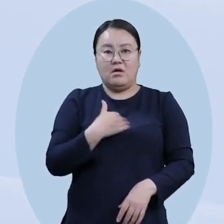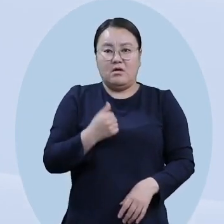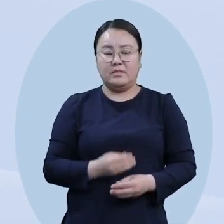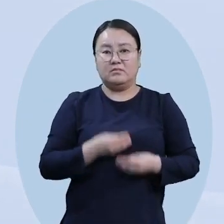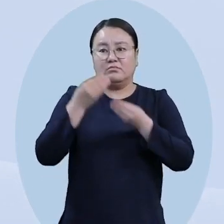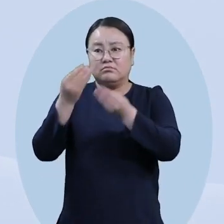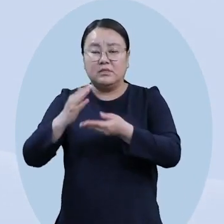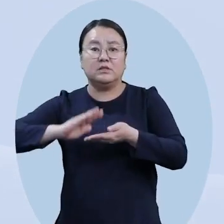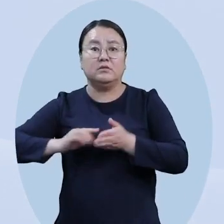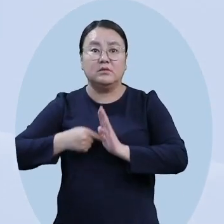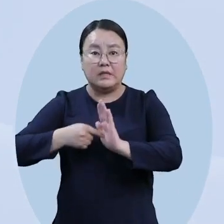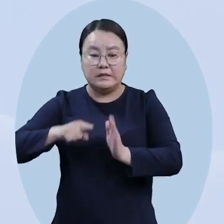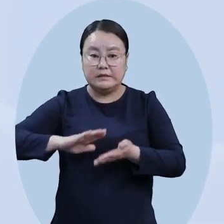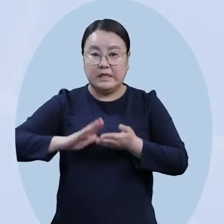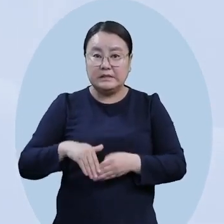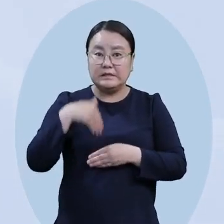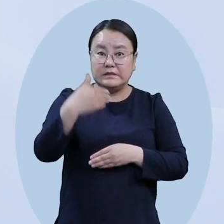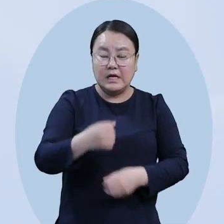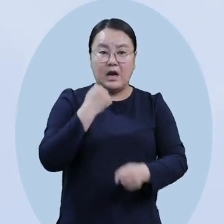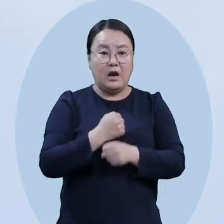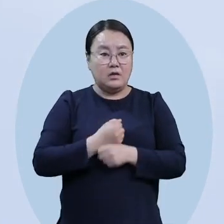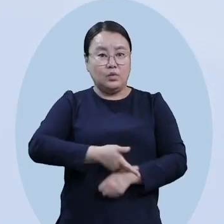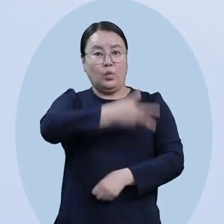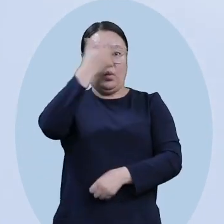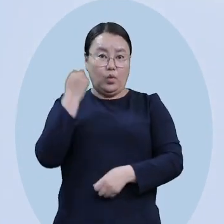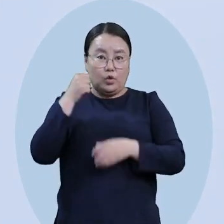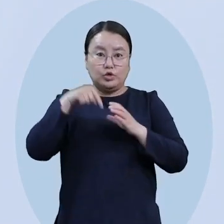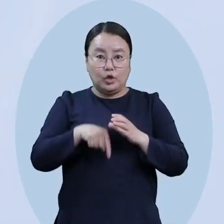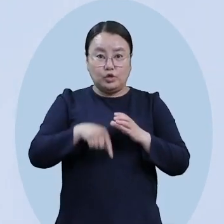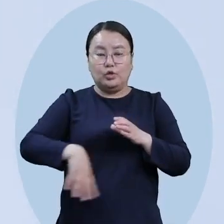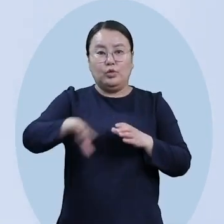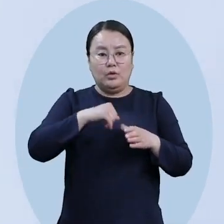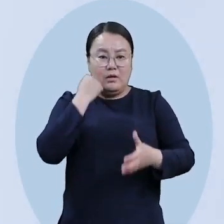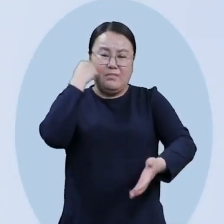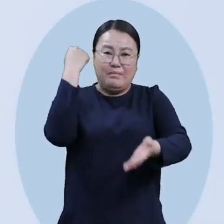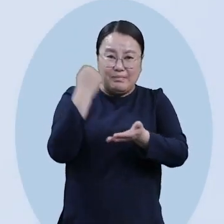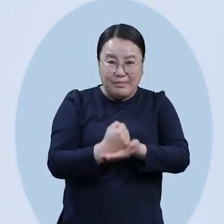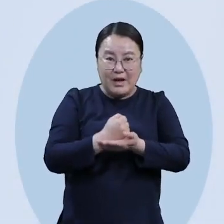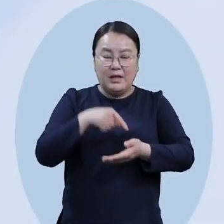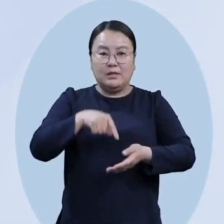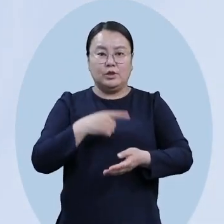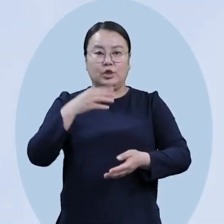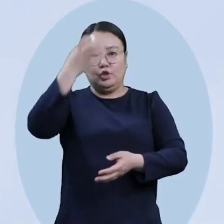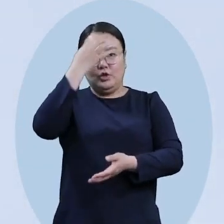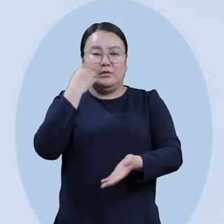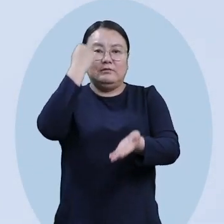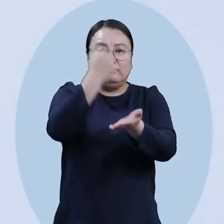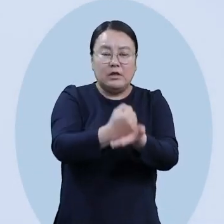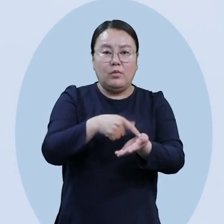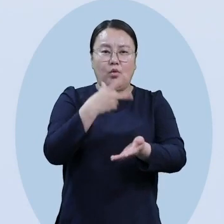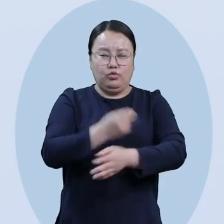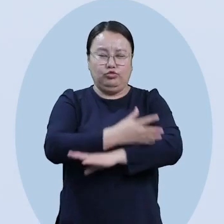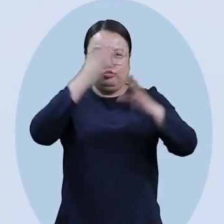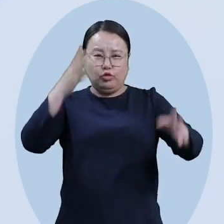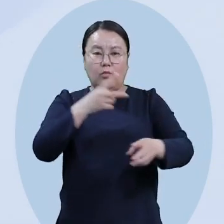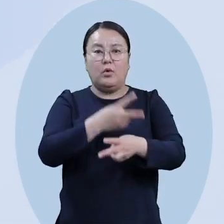биечлэн хүргэж танилцуулна. Танилцуулснаас хойш ажлын 3 өдрийн дотор уг эхийг нотлон баталгаажуулж, төрийн тамаг дарж үндсэн